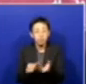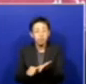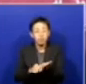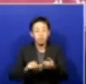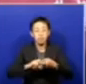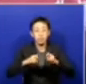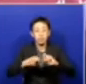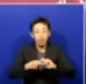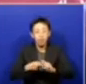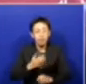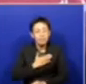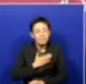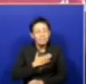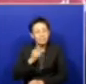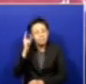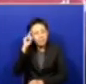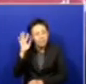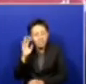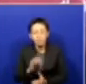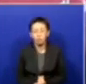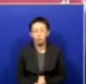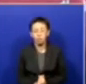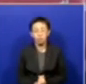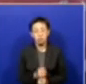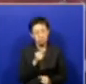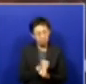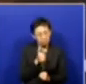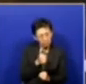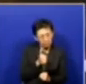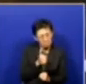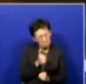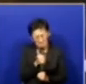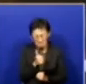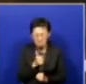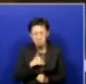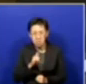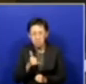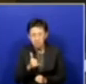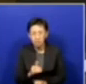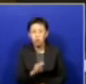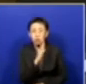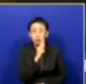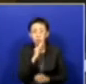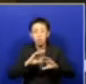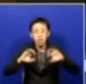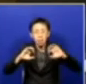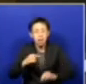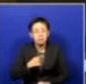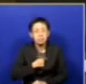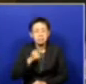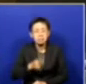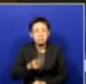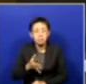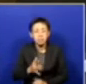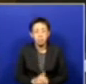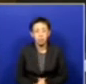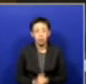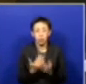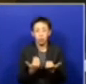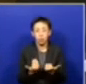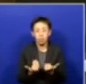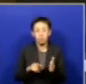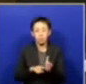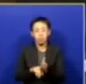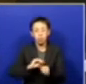ฉันไม่คาดหวังว่าแนวทางนี้จะเกิดขึ้นหรือไม่เพราะถ้ารัฐบาลได้มีความจริงใจเพราะว่าวันนี้สถานการณ์โ